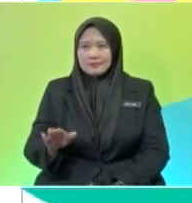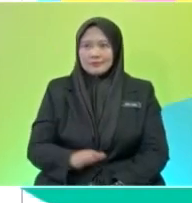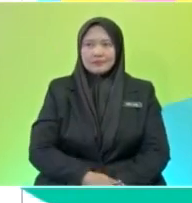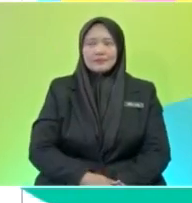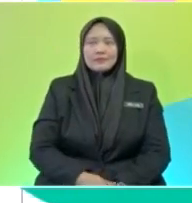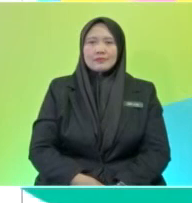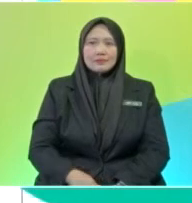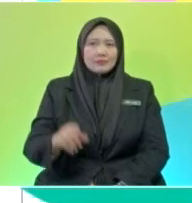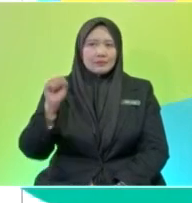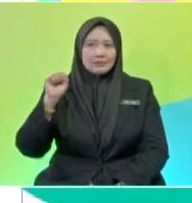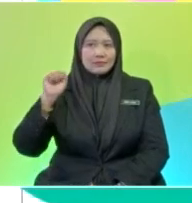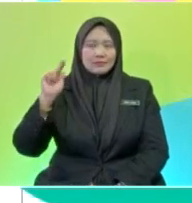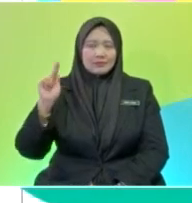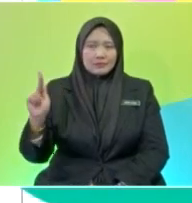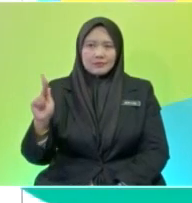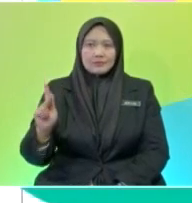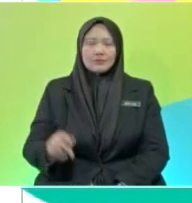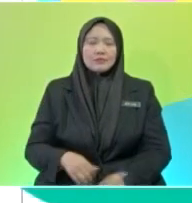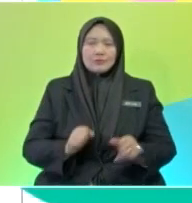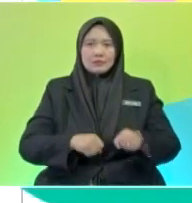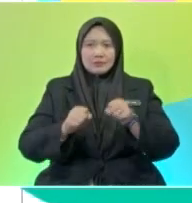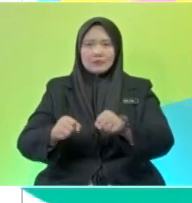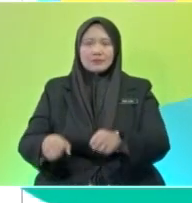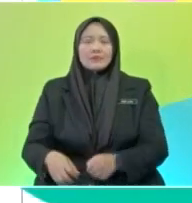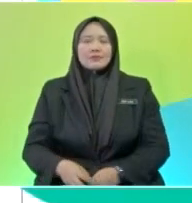agama integrasi Sungai manggis yaitu